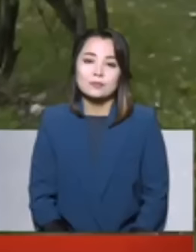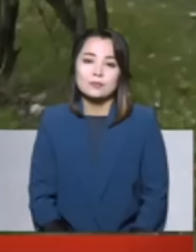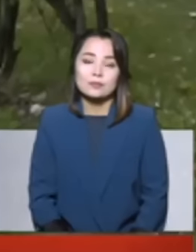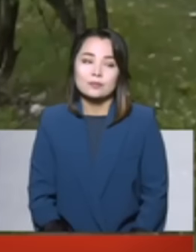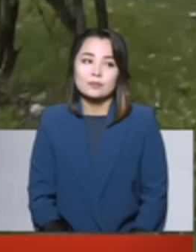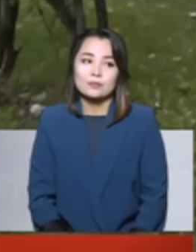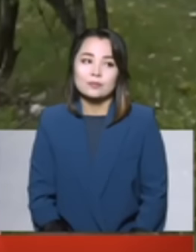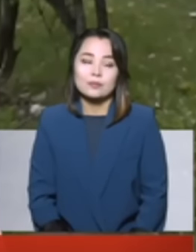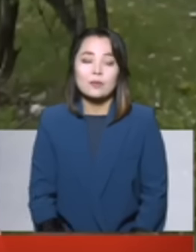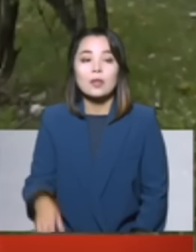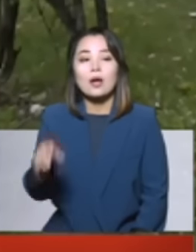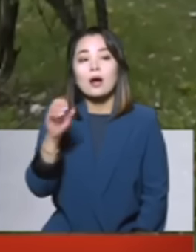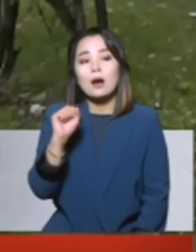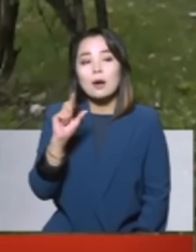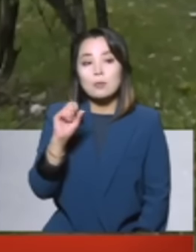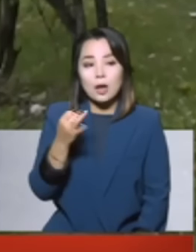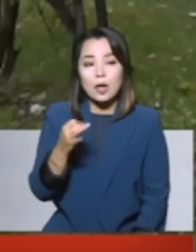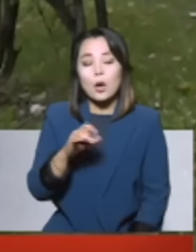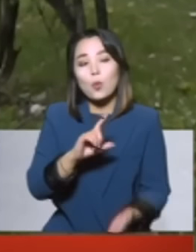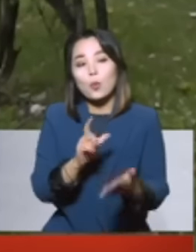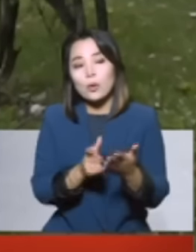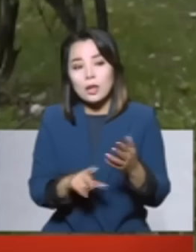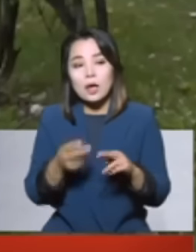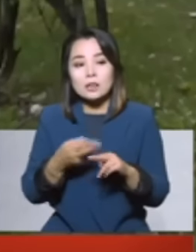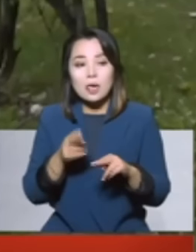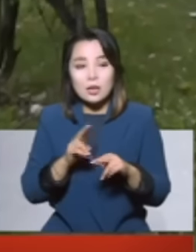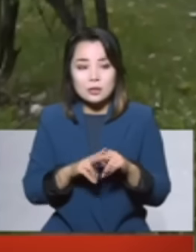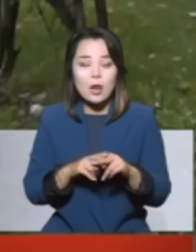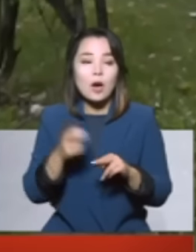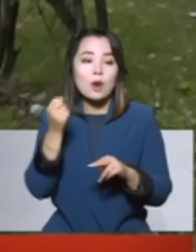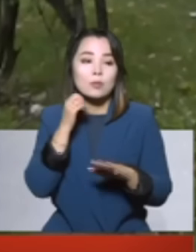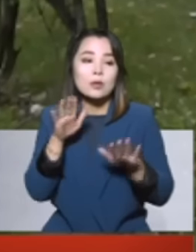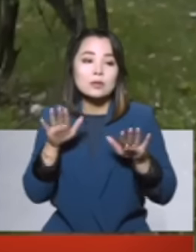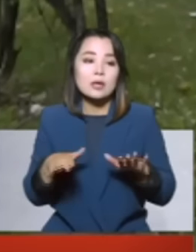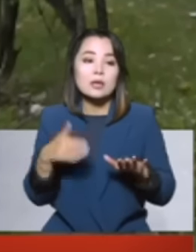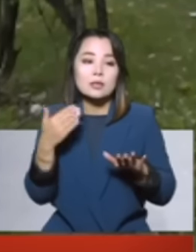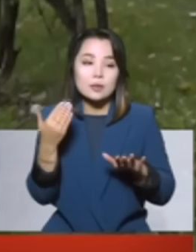Осы Абайдың өлеңдерін осы Мәскеу төрінде